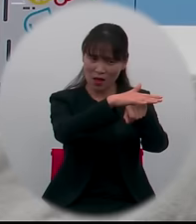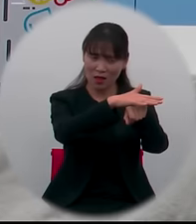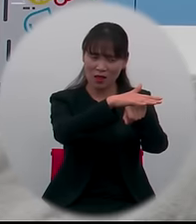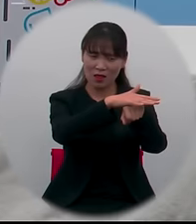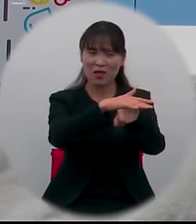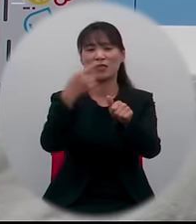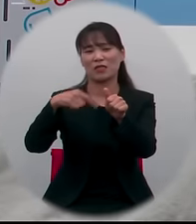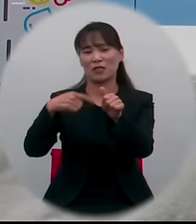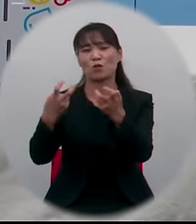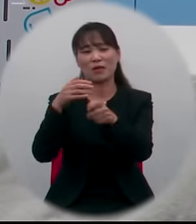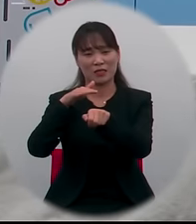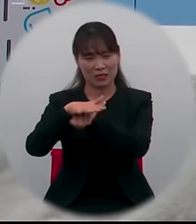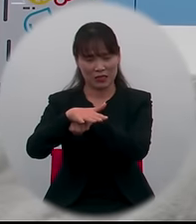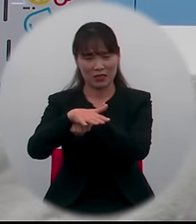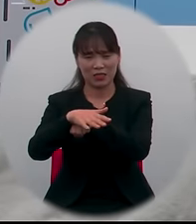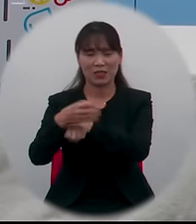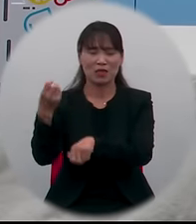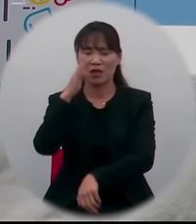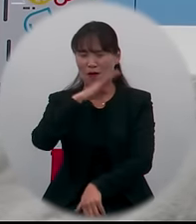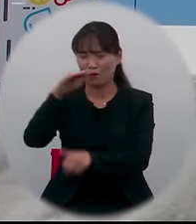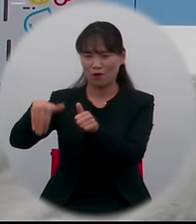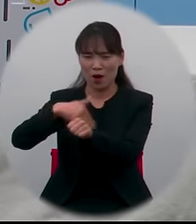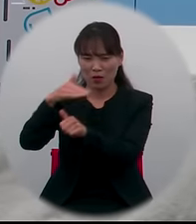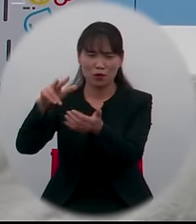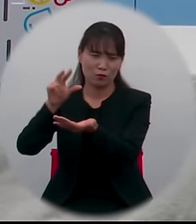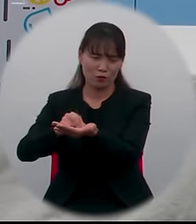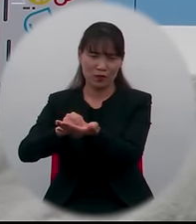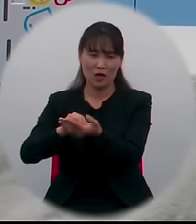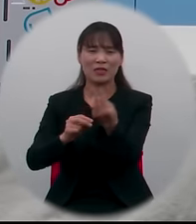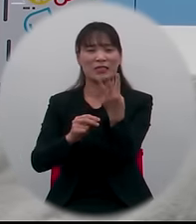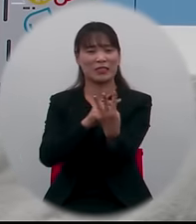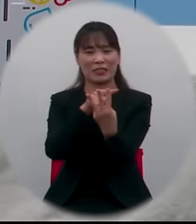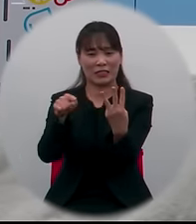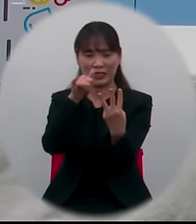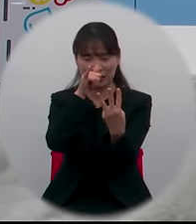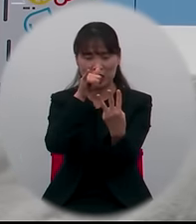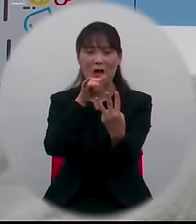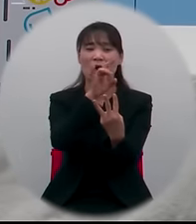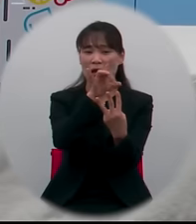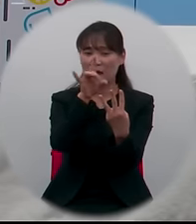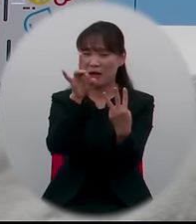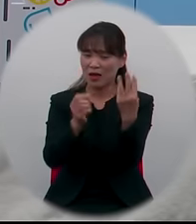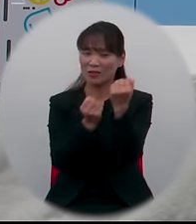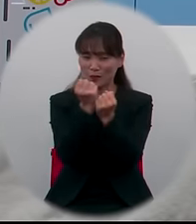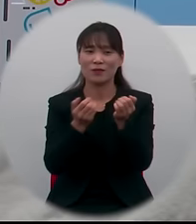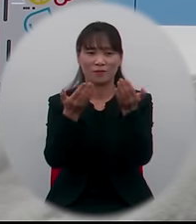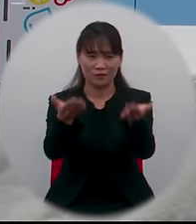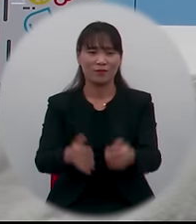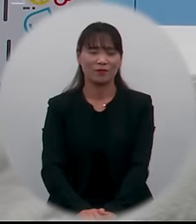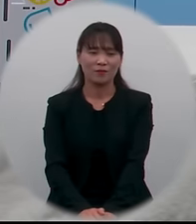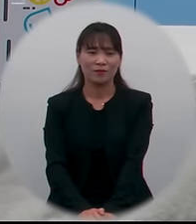있습니다 습관 지도방식 그리고 유예 환경의 문제 때문에 잘 안 되실 거예요 하나씩 조금 더 깊이 들어가